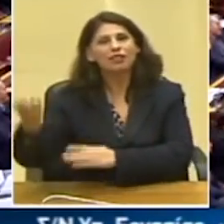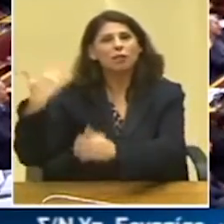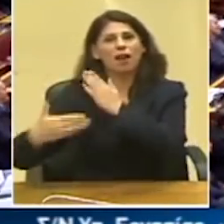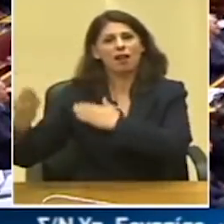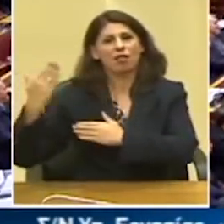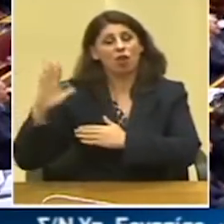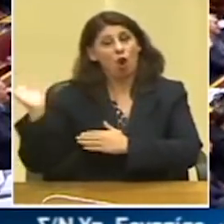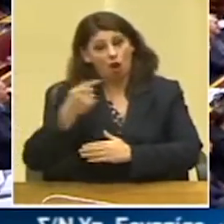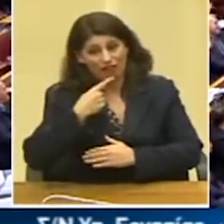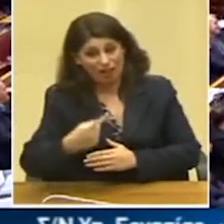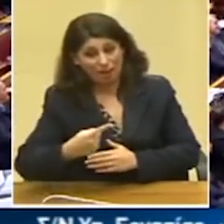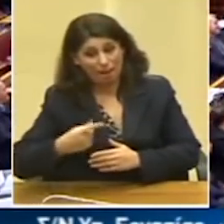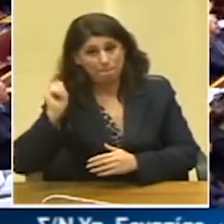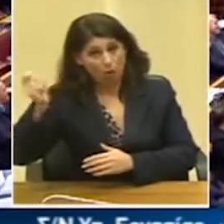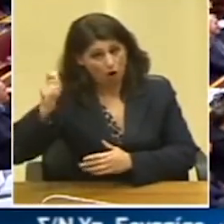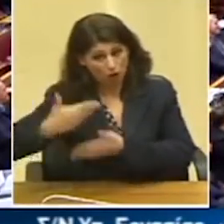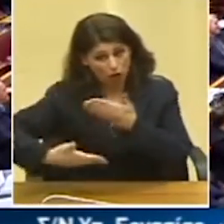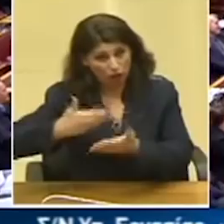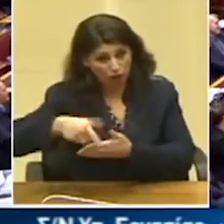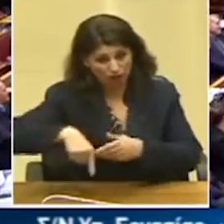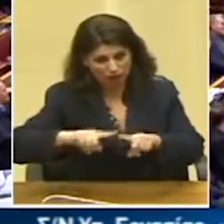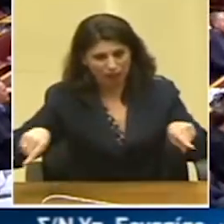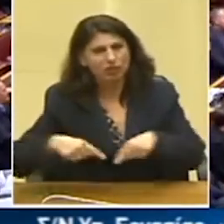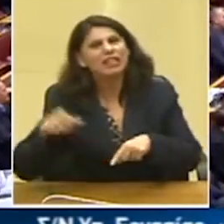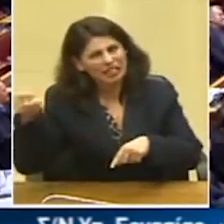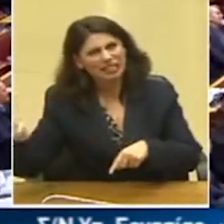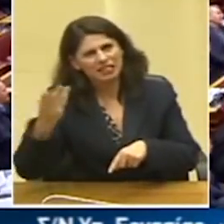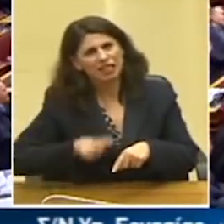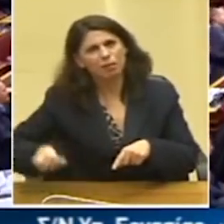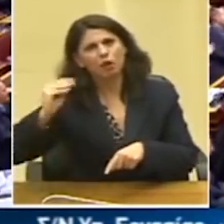όταν μιλάμε για πολιτικούς κληρονόμους σε αυτή την αίθουσα, θα είστε πιο προσεκτικός. Ευχαριστούμε.